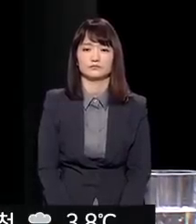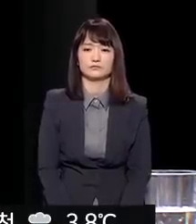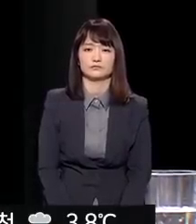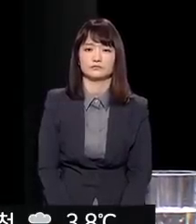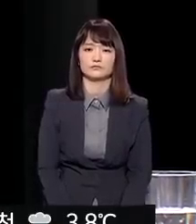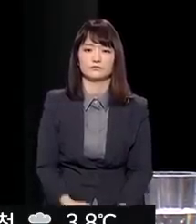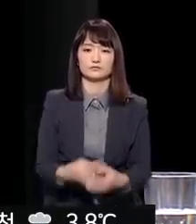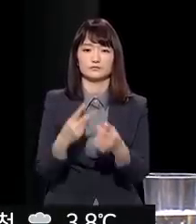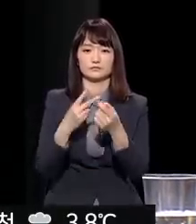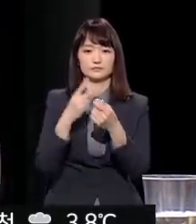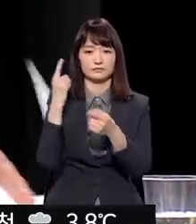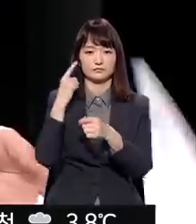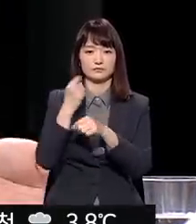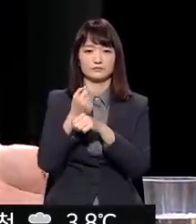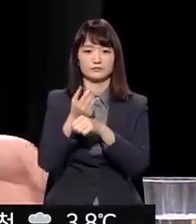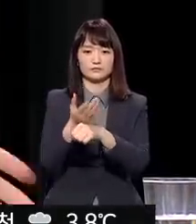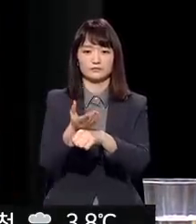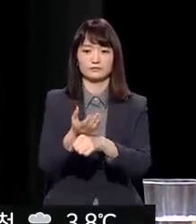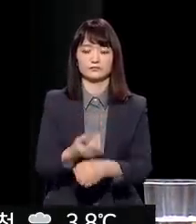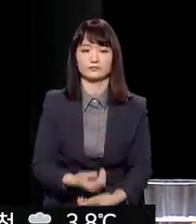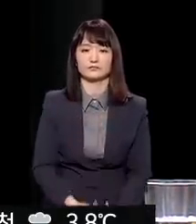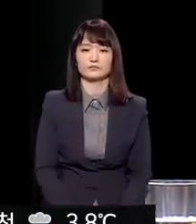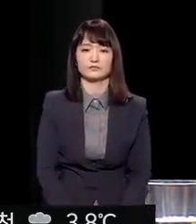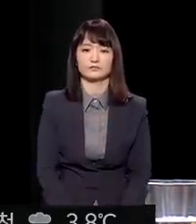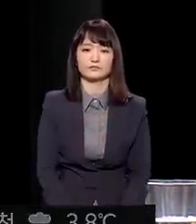이렇게 정리하고요. 두 번째 사건 이어갑니다.